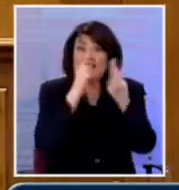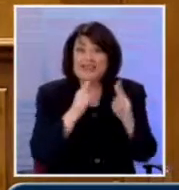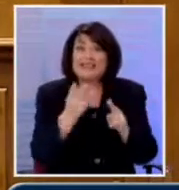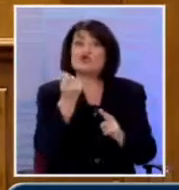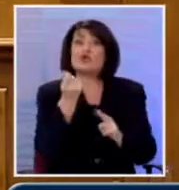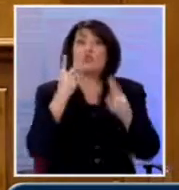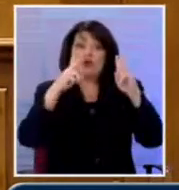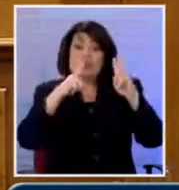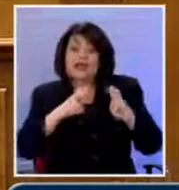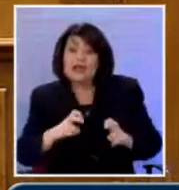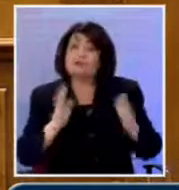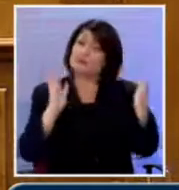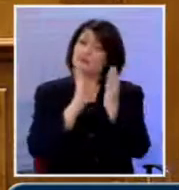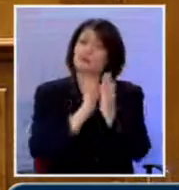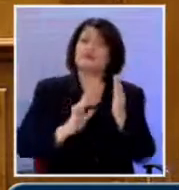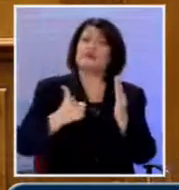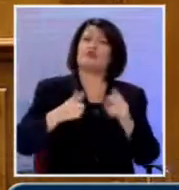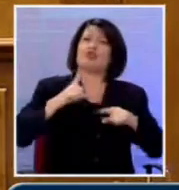Αντιμετωπίστηκε η πτώχευση της χώρας.